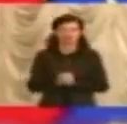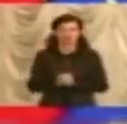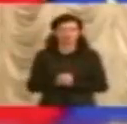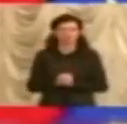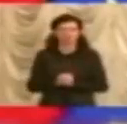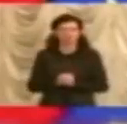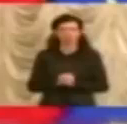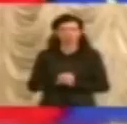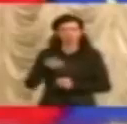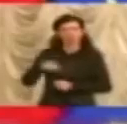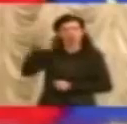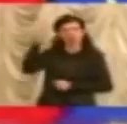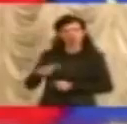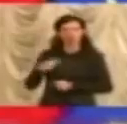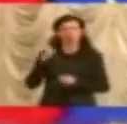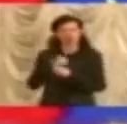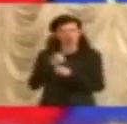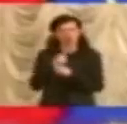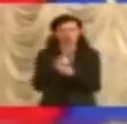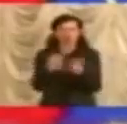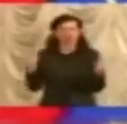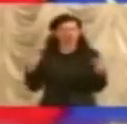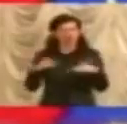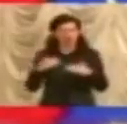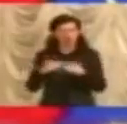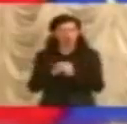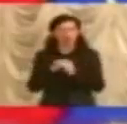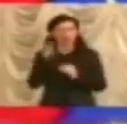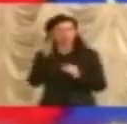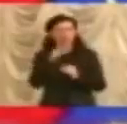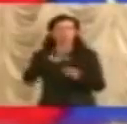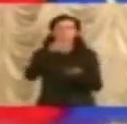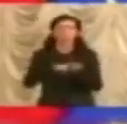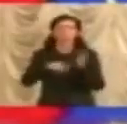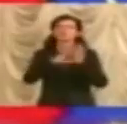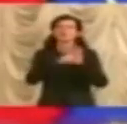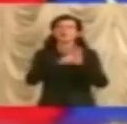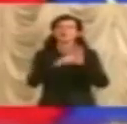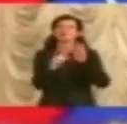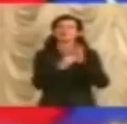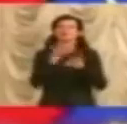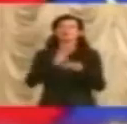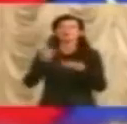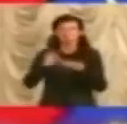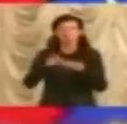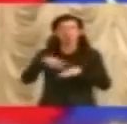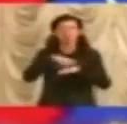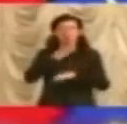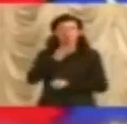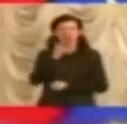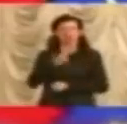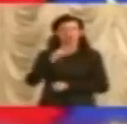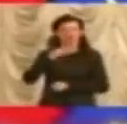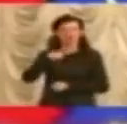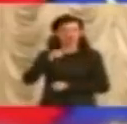ma chi tanto normale per un po di tempo non sarà solo se la salute dei cittadini e messe in sicurezza e